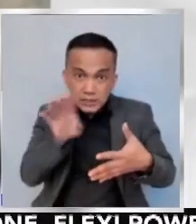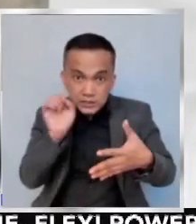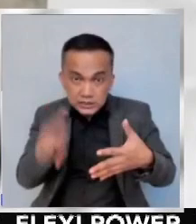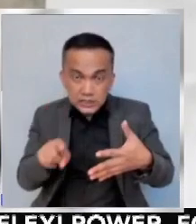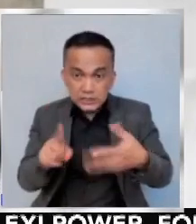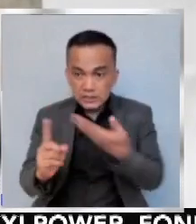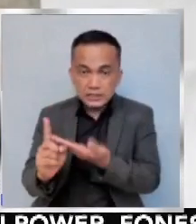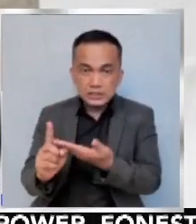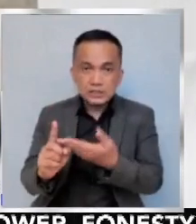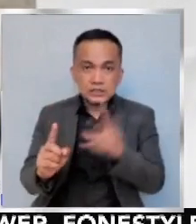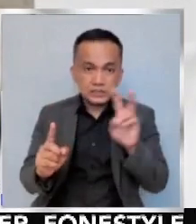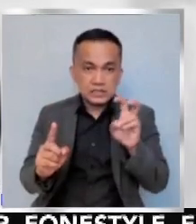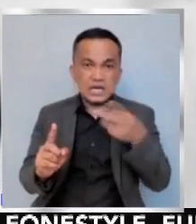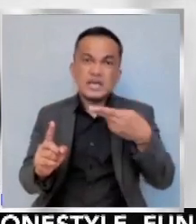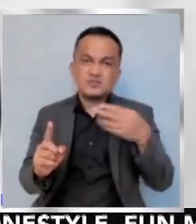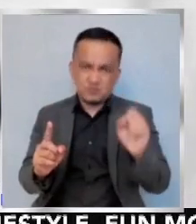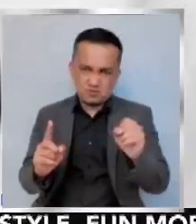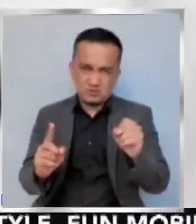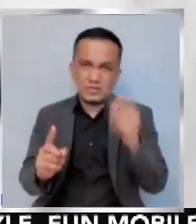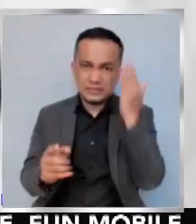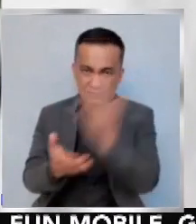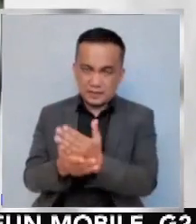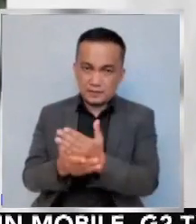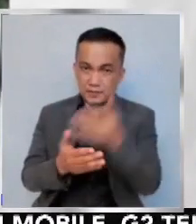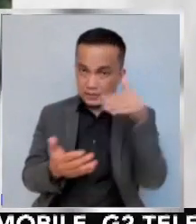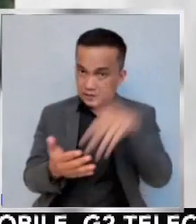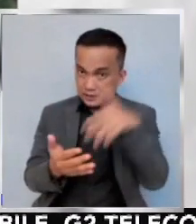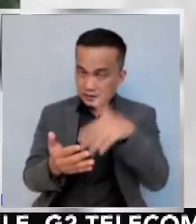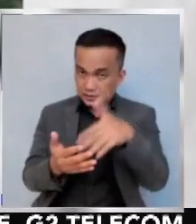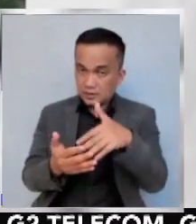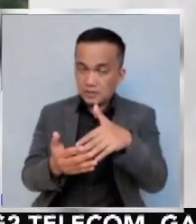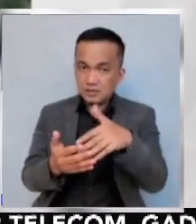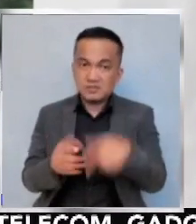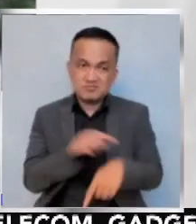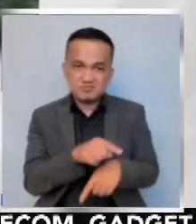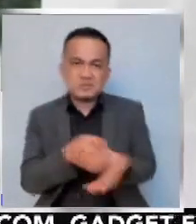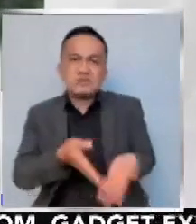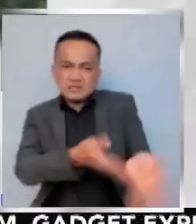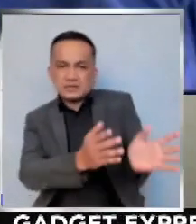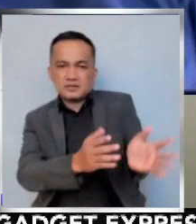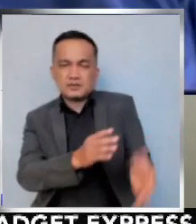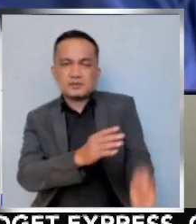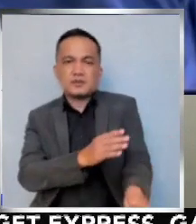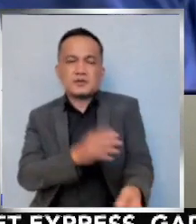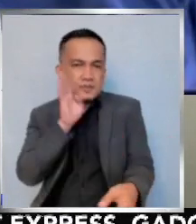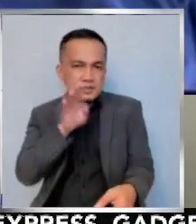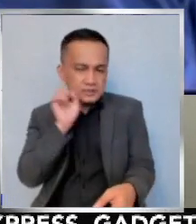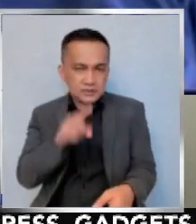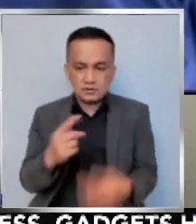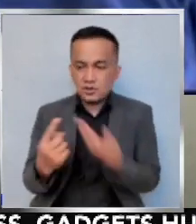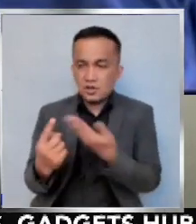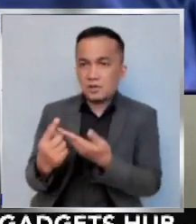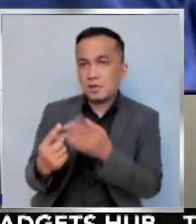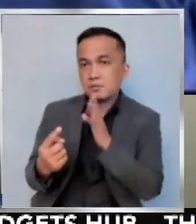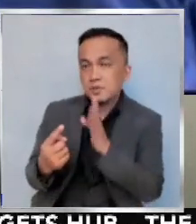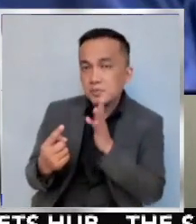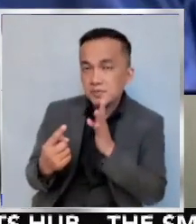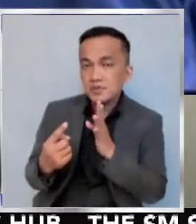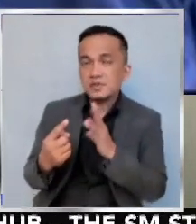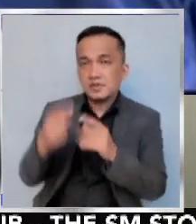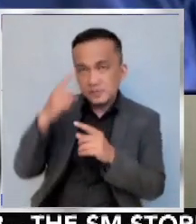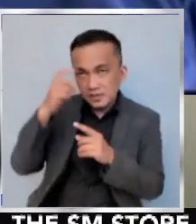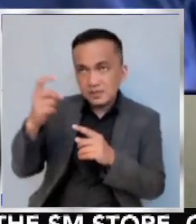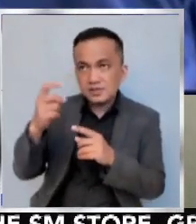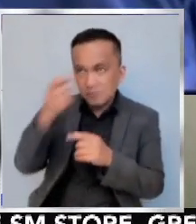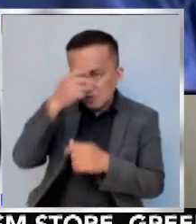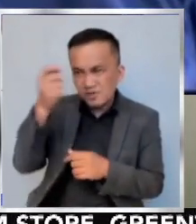nang tumigil sa pag-aaral para makapag-aral ang mga kapatid. Nangarap talaga pa po ako na makapagtapos ng pag-aaral, kaso lang